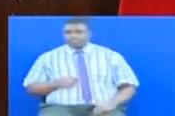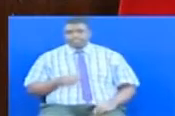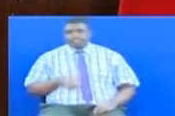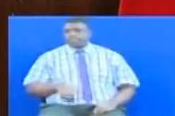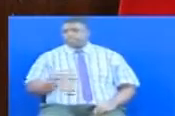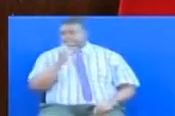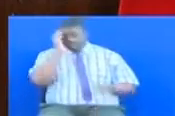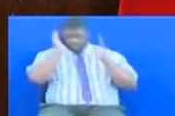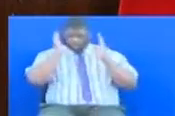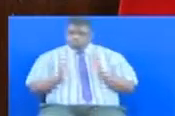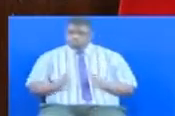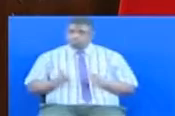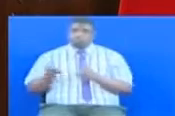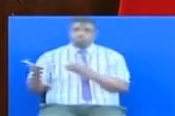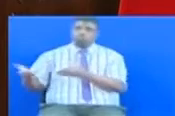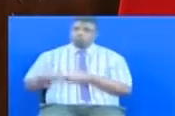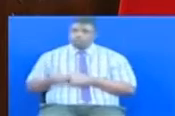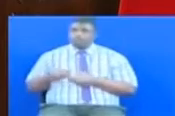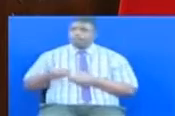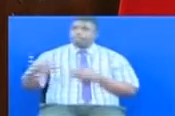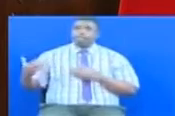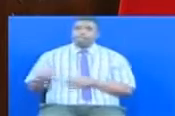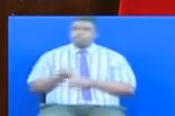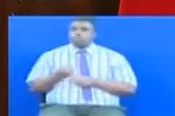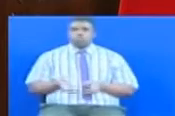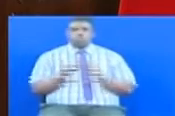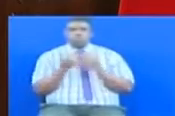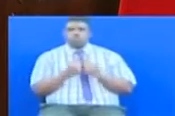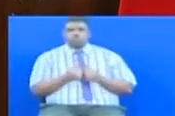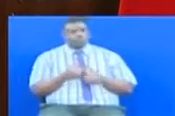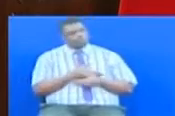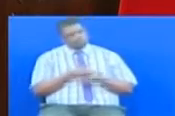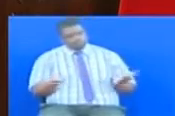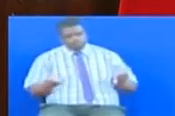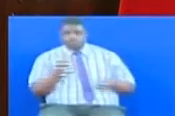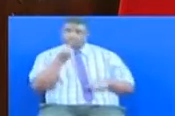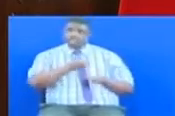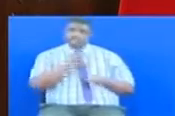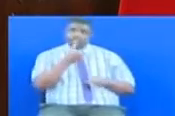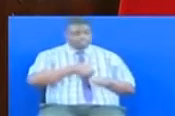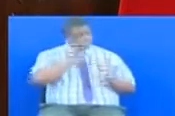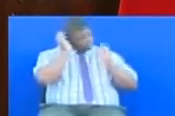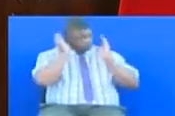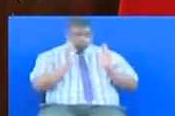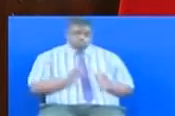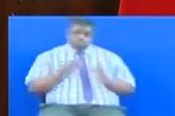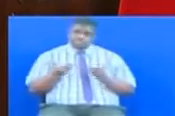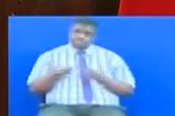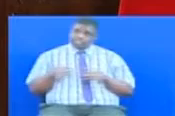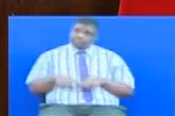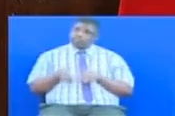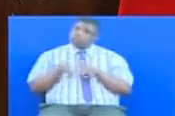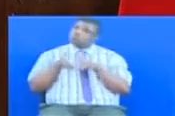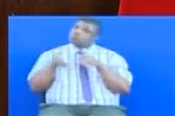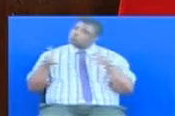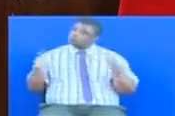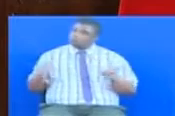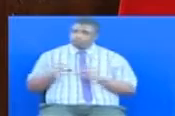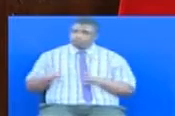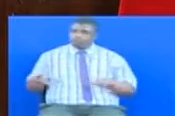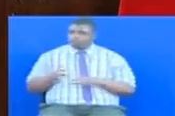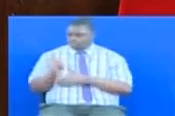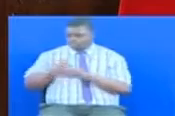kuu ilisema inachukua mapato alafu wao hawajapewa uwezo. Na kazi inayofanywa na serikali kuu sasa hivi ni kubwa kuliko ambayo ilikuwa inafanywa na halmashauri